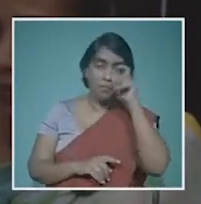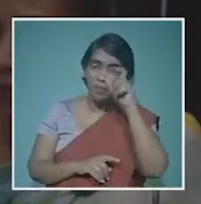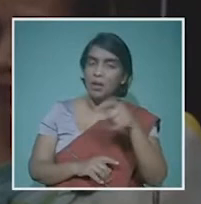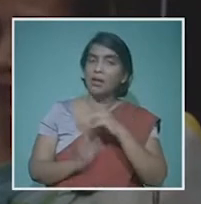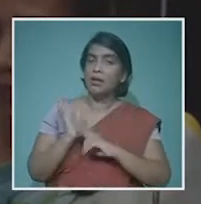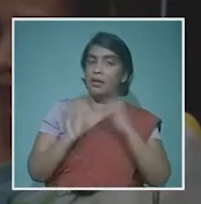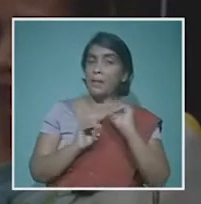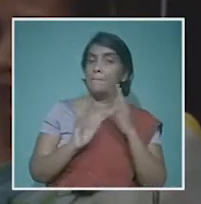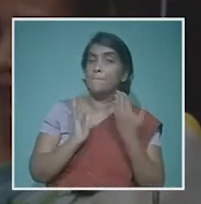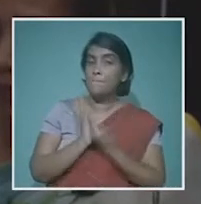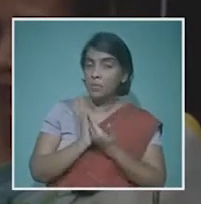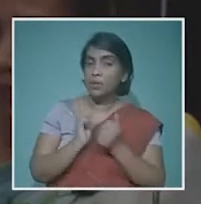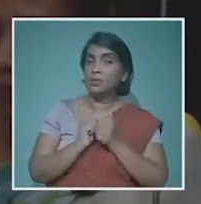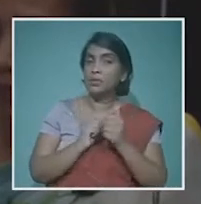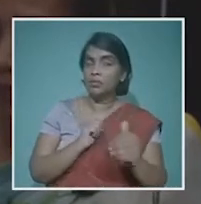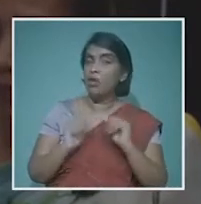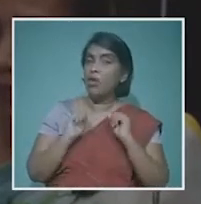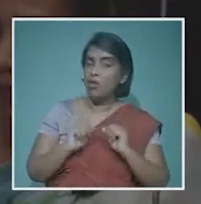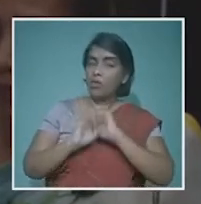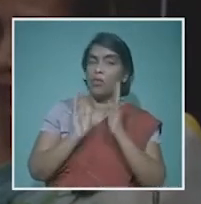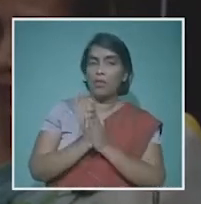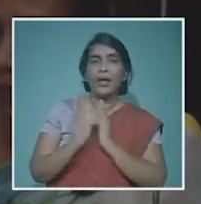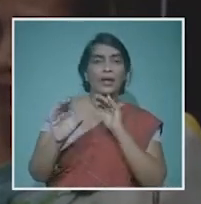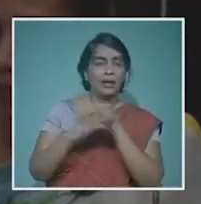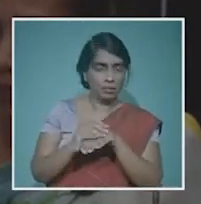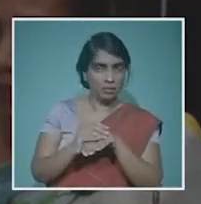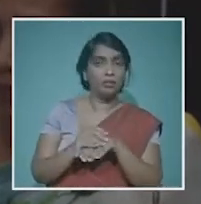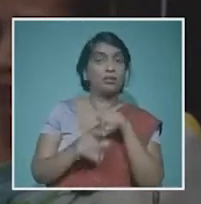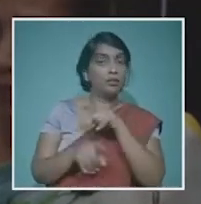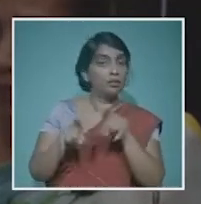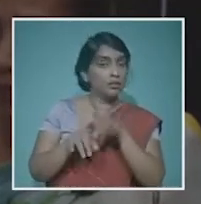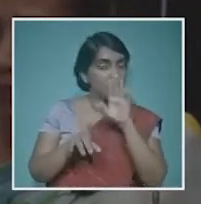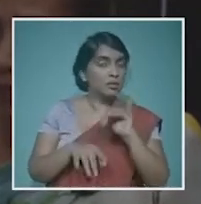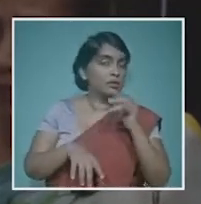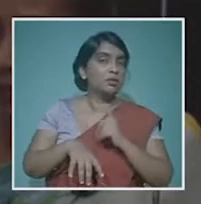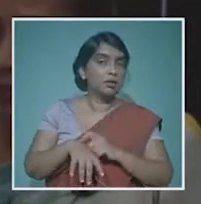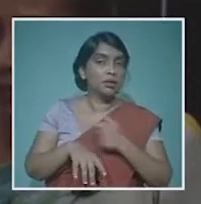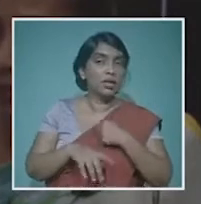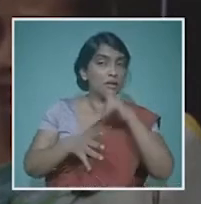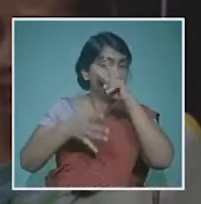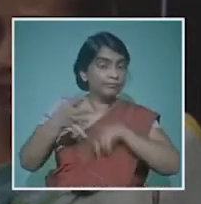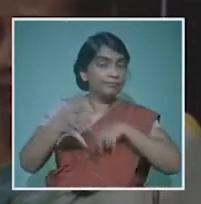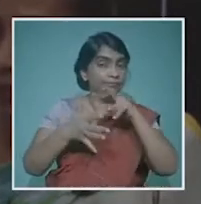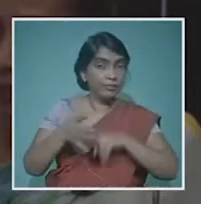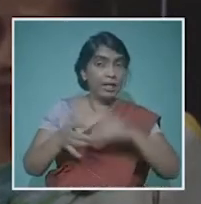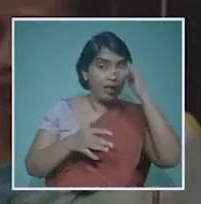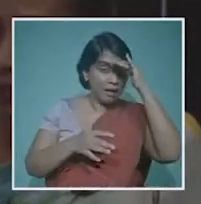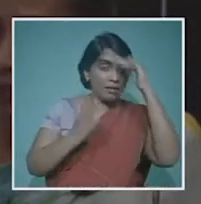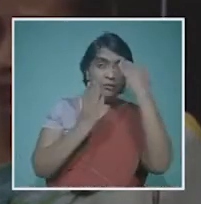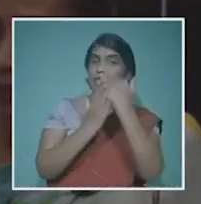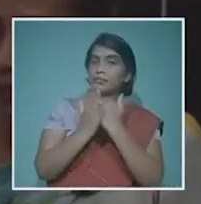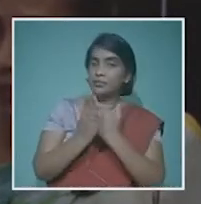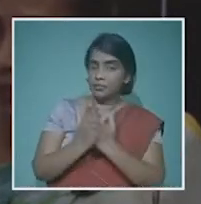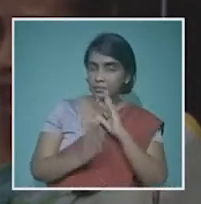ජාතික ප්‍රතිපත්ති රාමුවට කොහොමාරි අපි ඔක්කොම එකතු වෙමු කියලා. එහෙම වුණොත් සමහර වෙලාවට අර මං කියවගෙන ගිය නායක ලැයිස්තුව දිහා